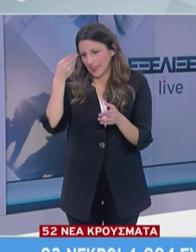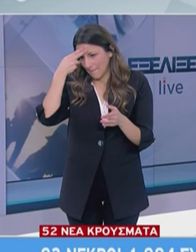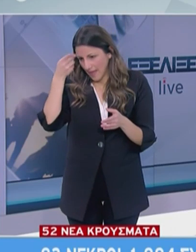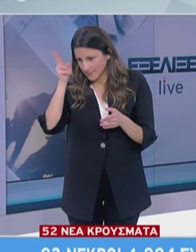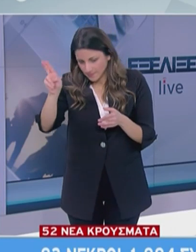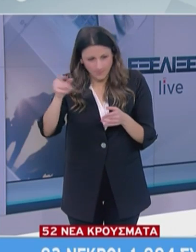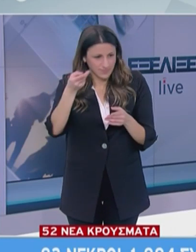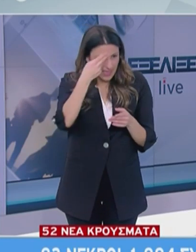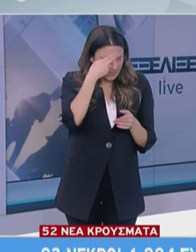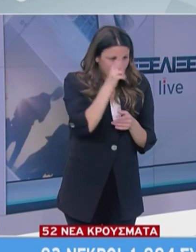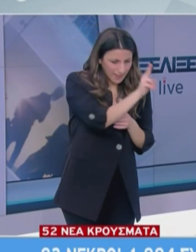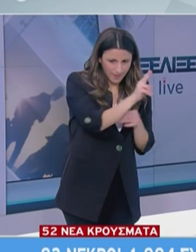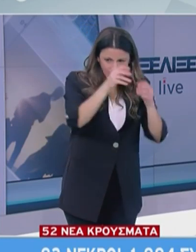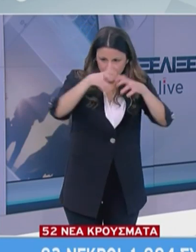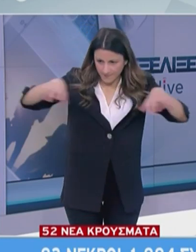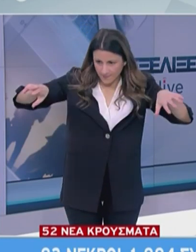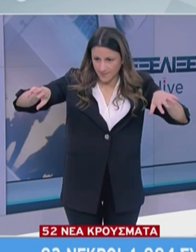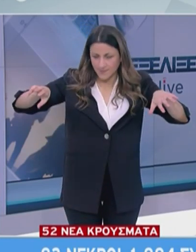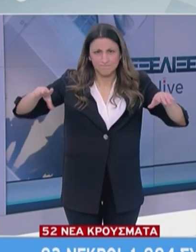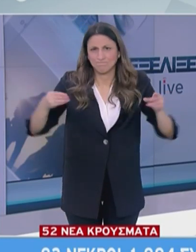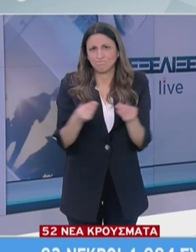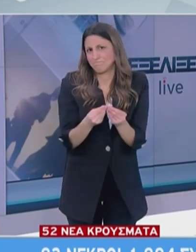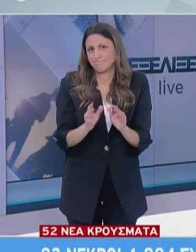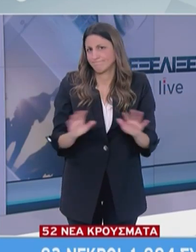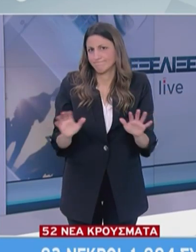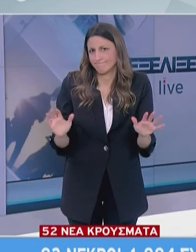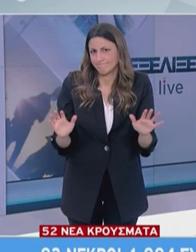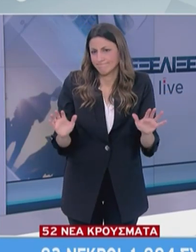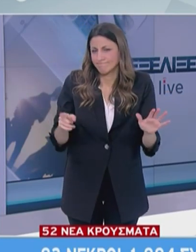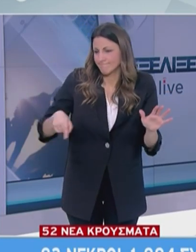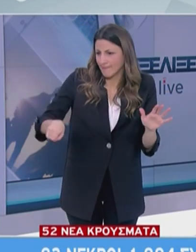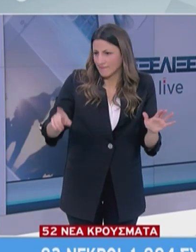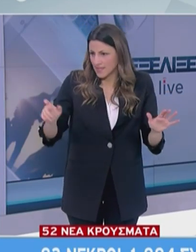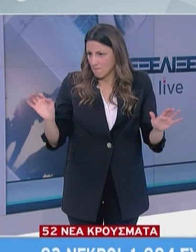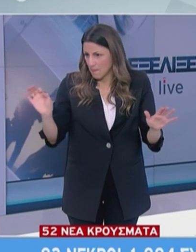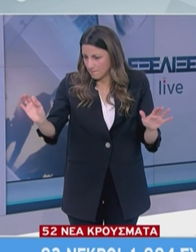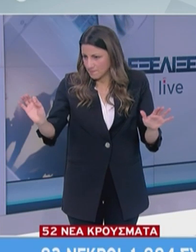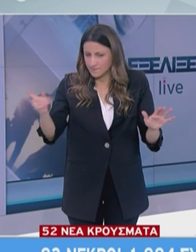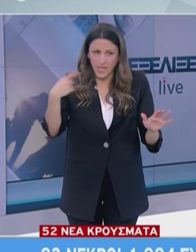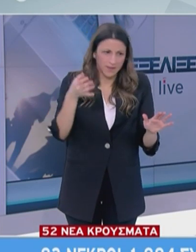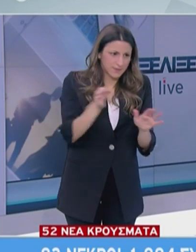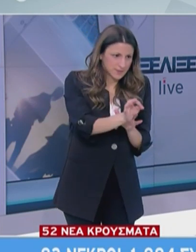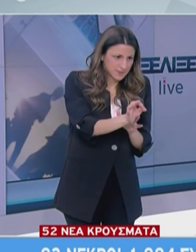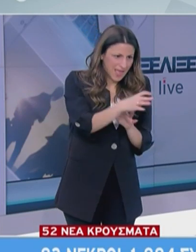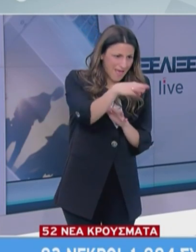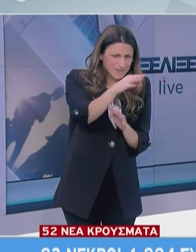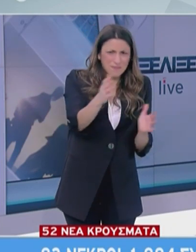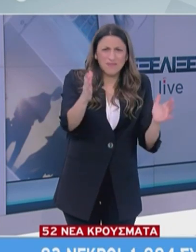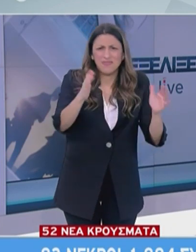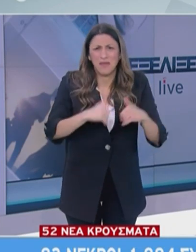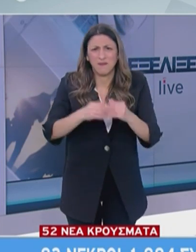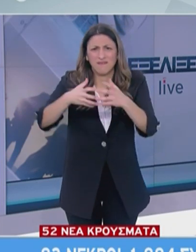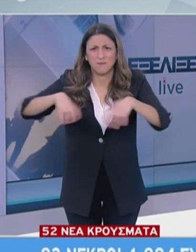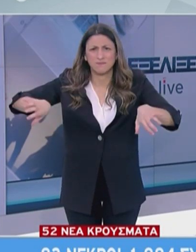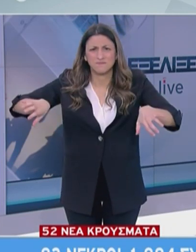για κάποιους συμπολίτες μας που βρέθηκαν στη δύσκολη θέση να νοσήσουν, δεν είναι αποδεκτά